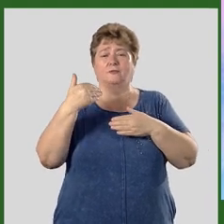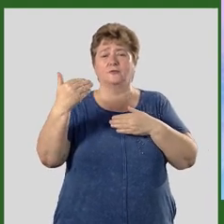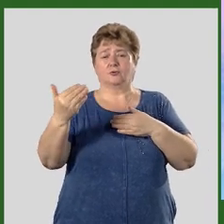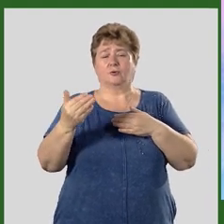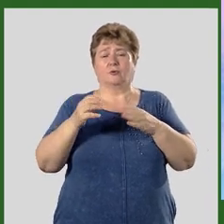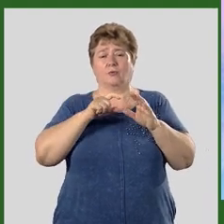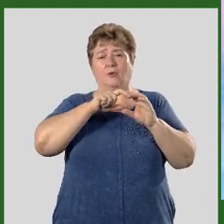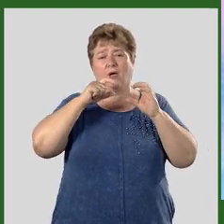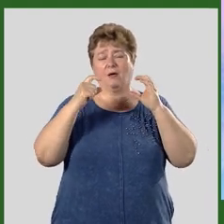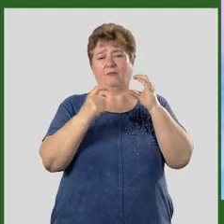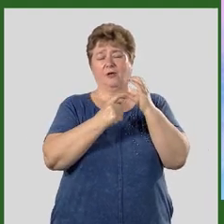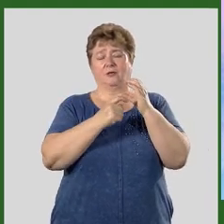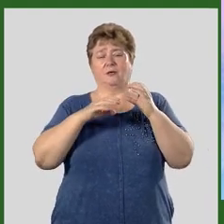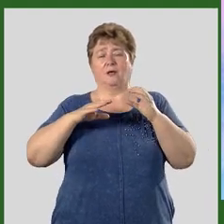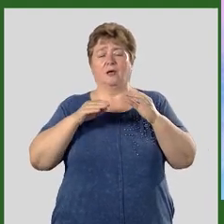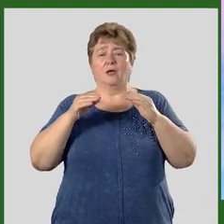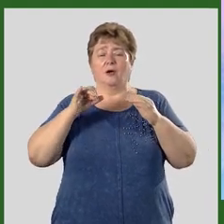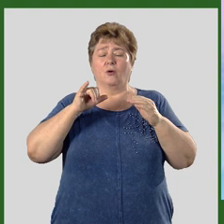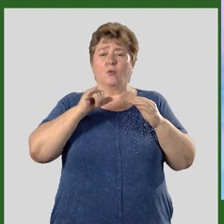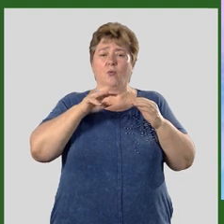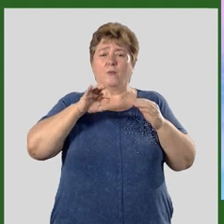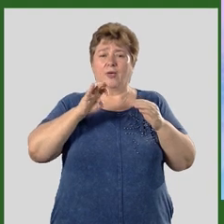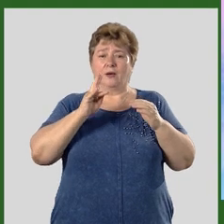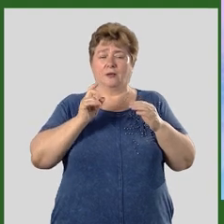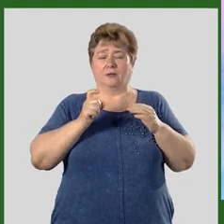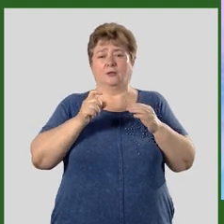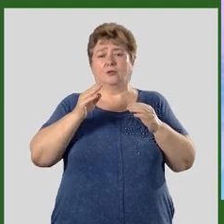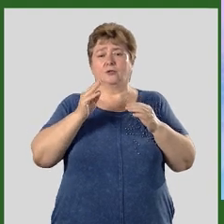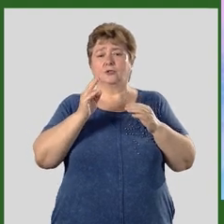сторону экватора и умеренных широт.